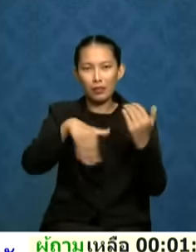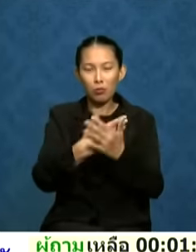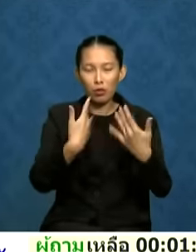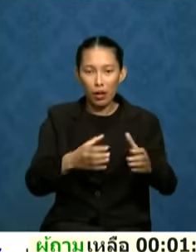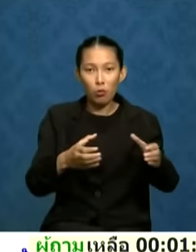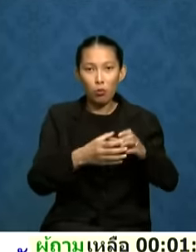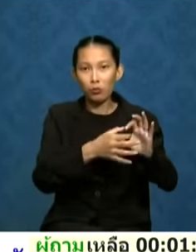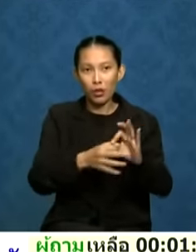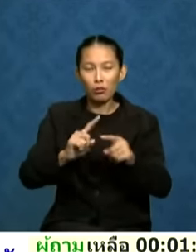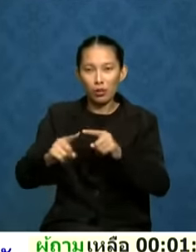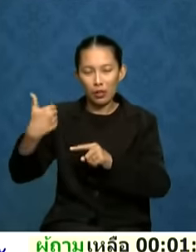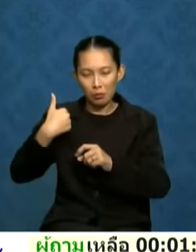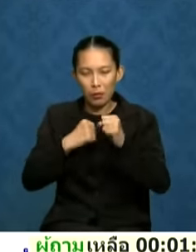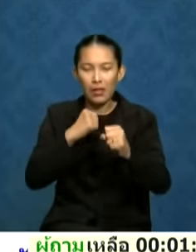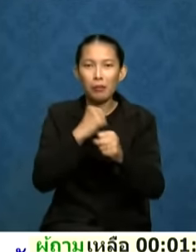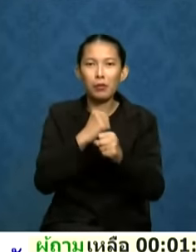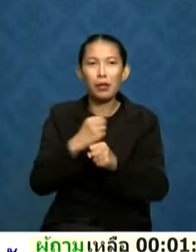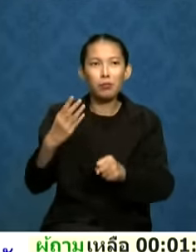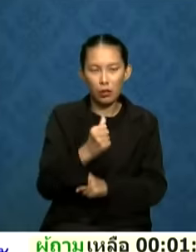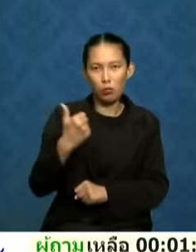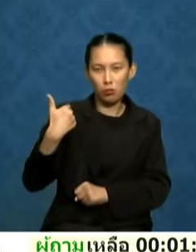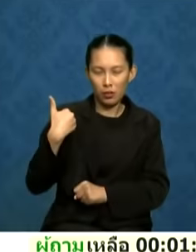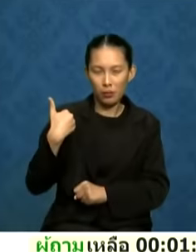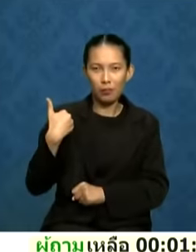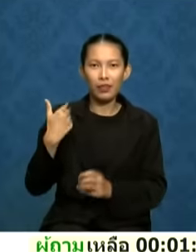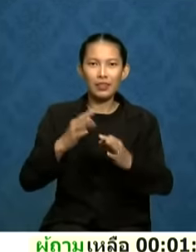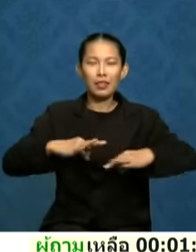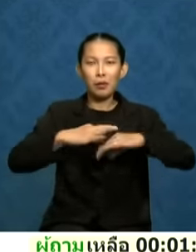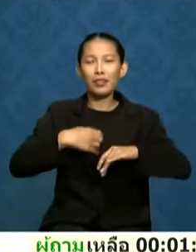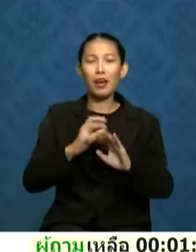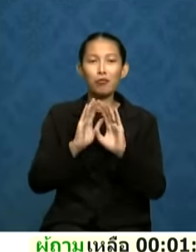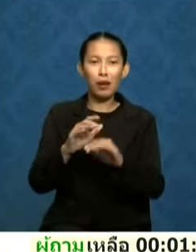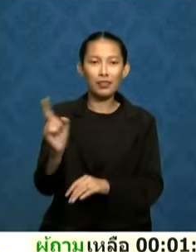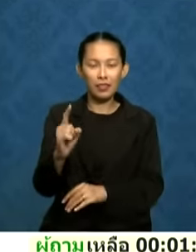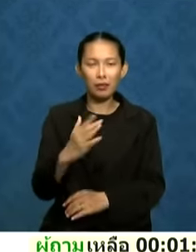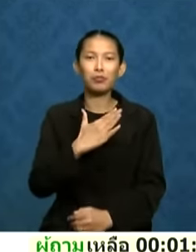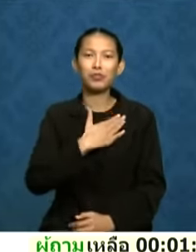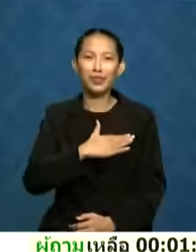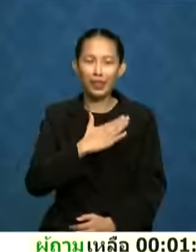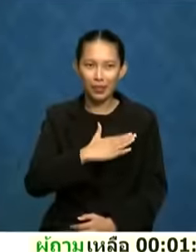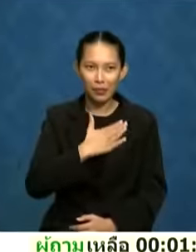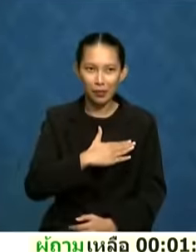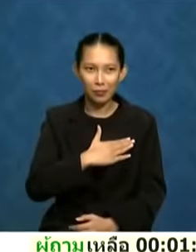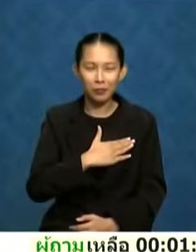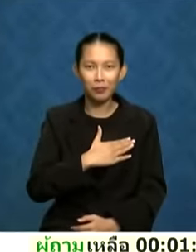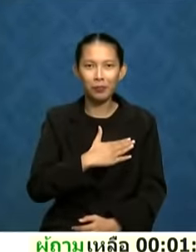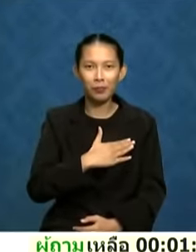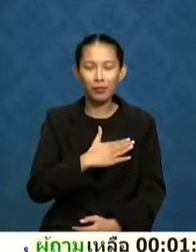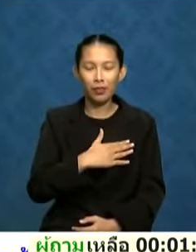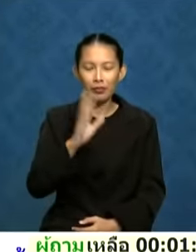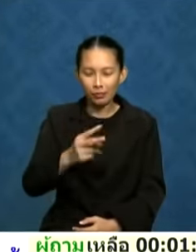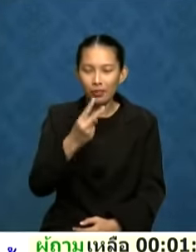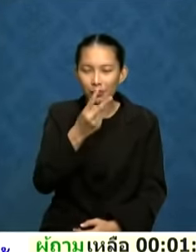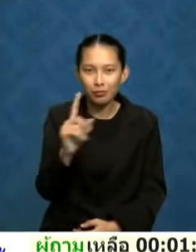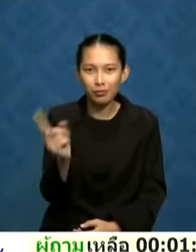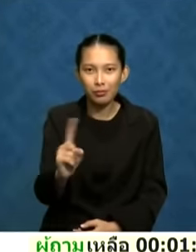หนวยงานที่เกี่วของก็เลงดำเนนการอยู่เพะนั้นอยากฝากท่านวาท่านจะเย็ๆินึครับแล้วก็มาดูว